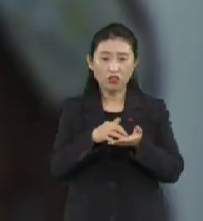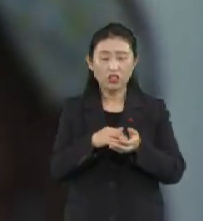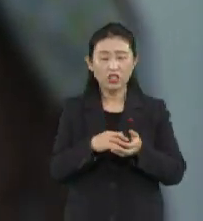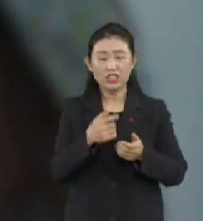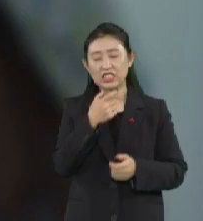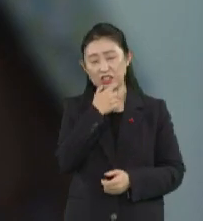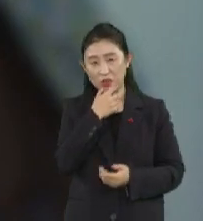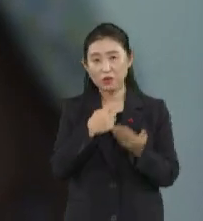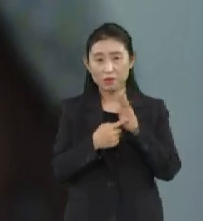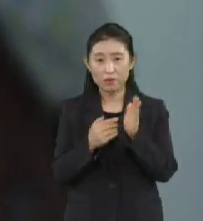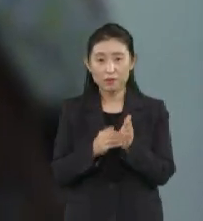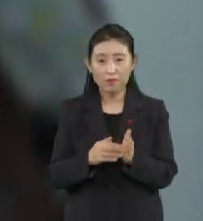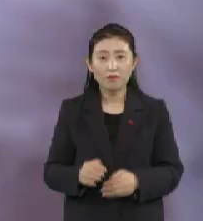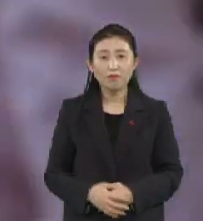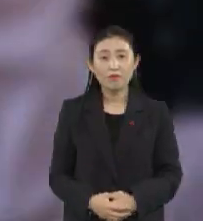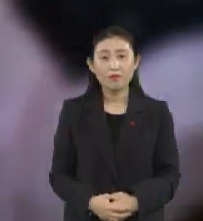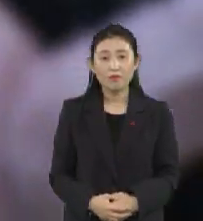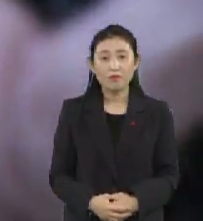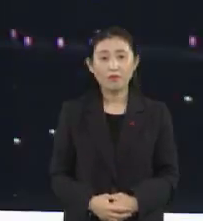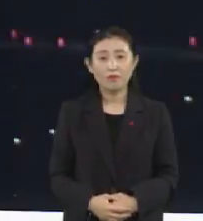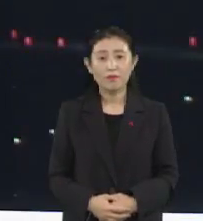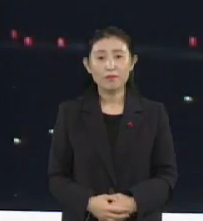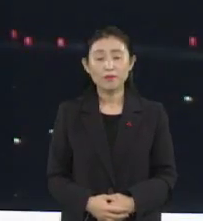것으로 분석됐습니다.